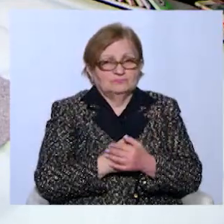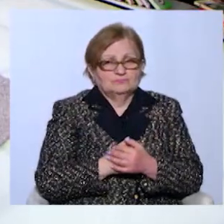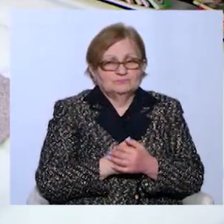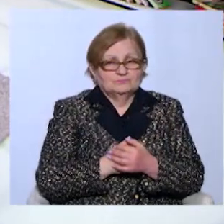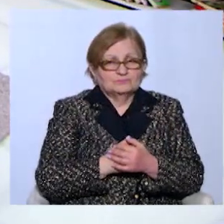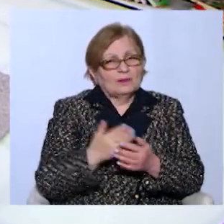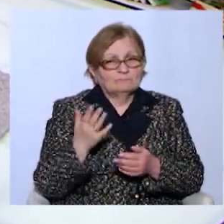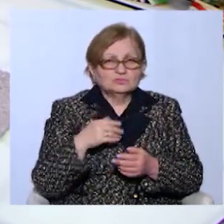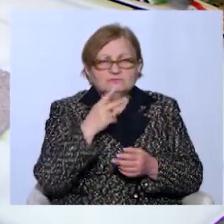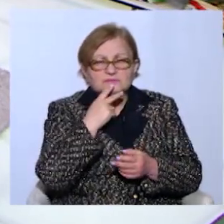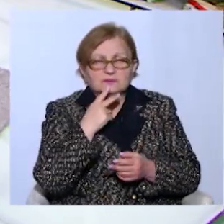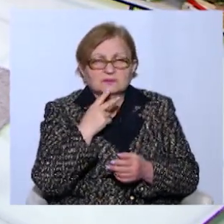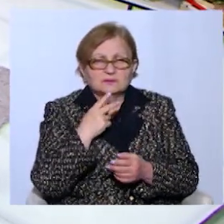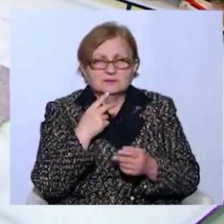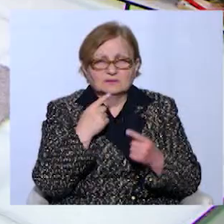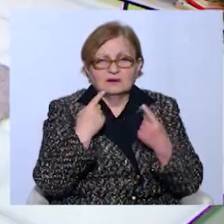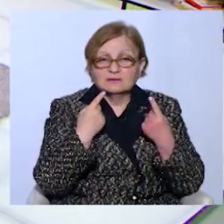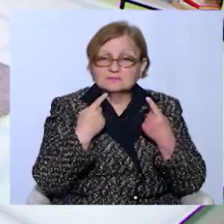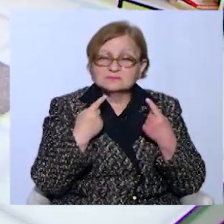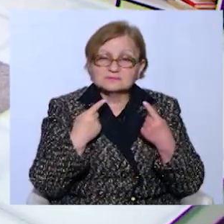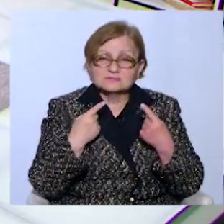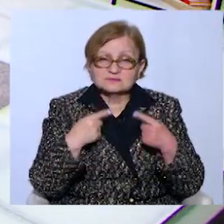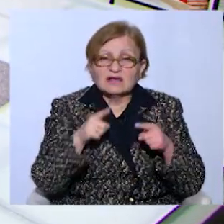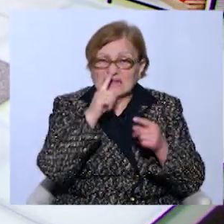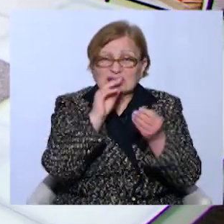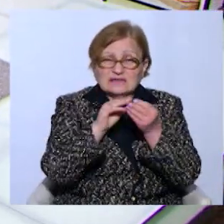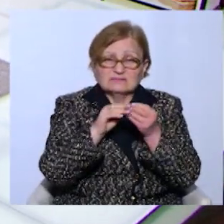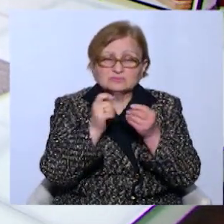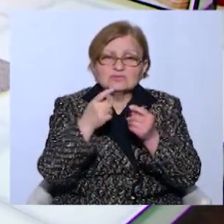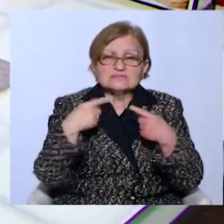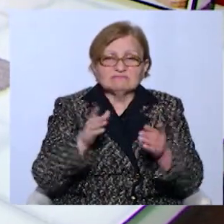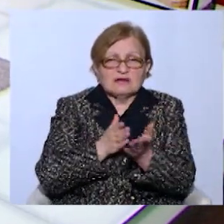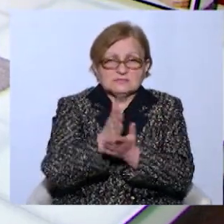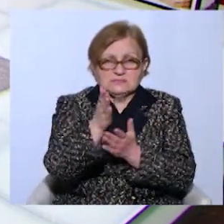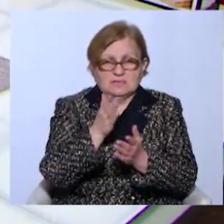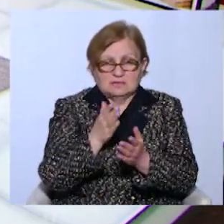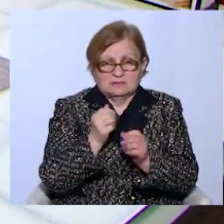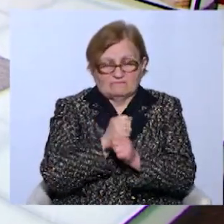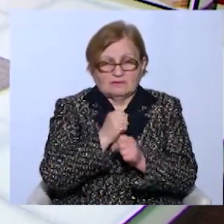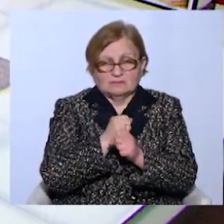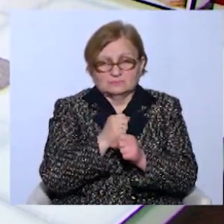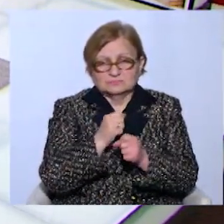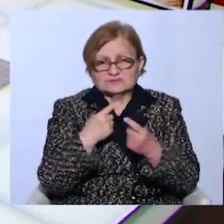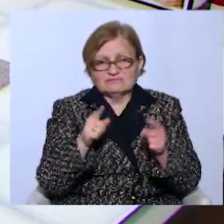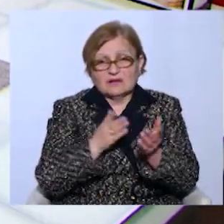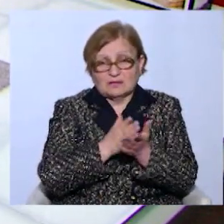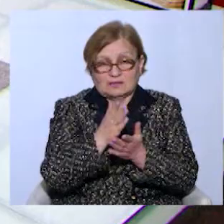მოდი უფრო სხვანაირად გავაკეთოთ ეს. სხვანაირად დავიწყოთ ამის კეთება.